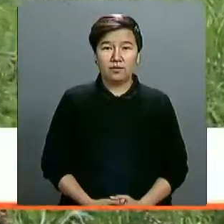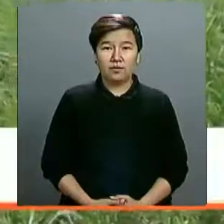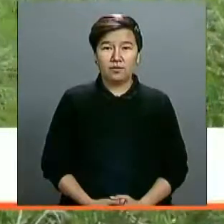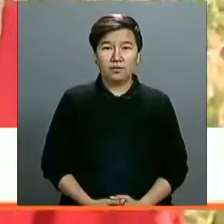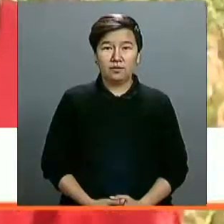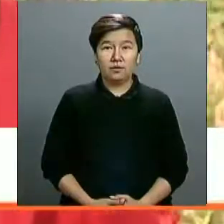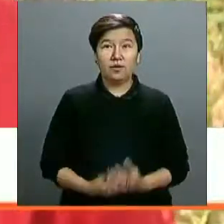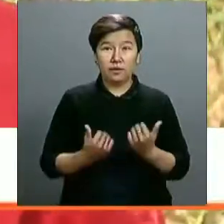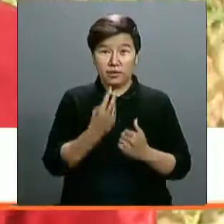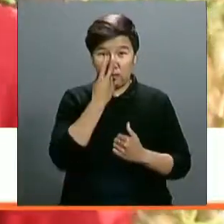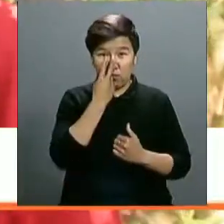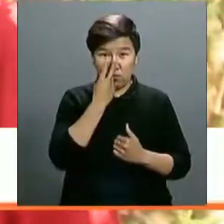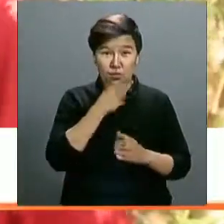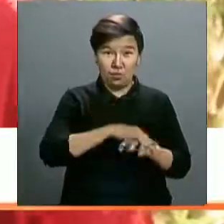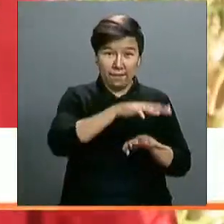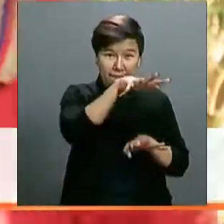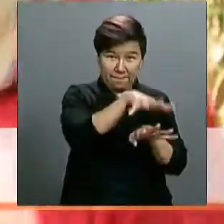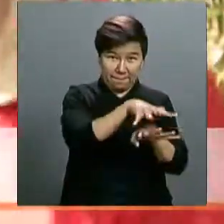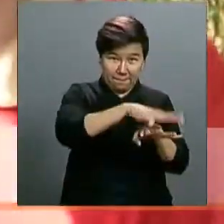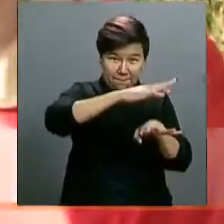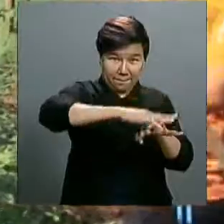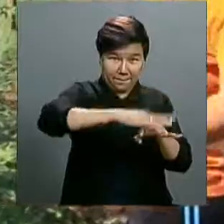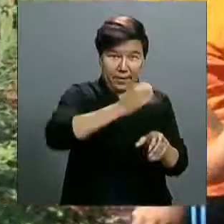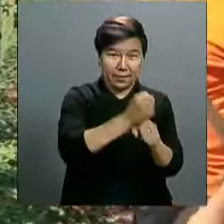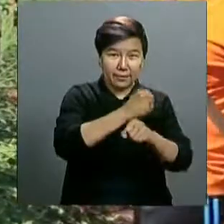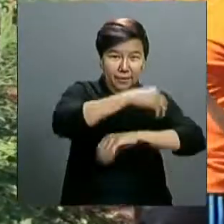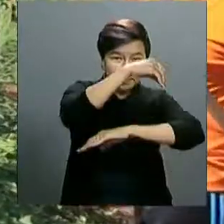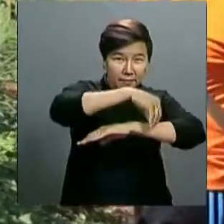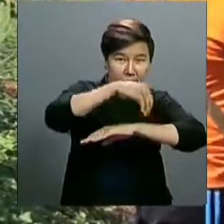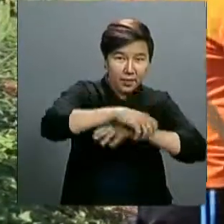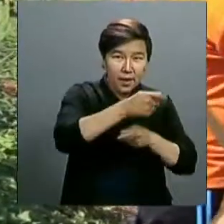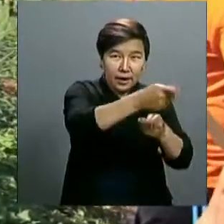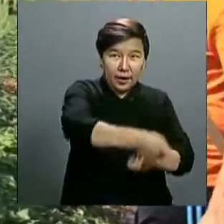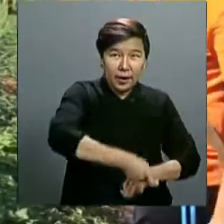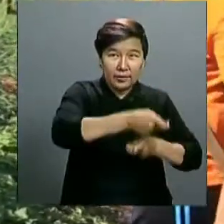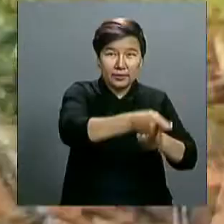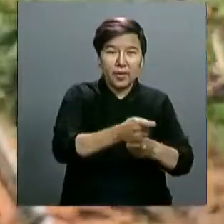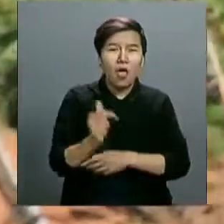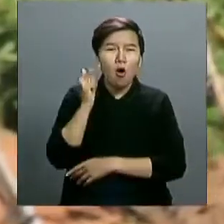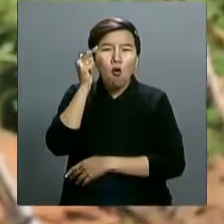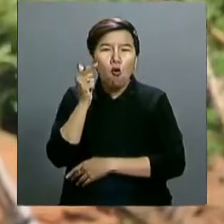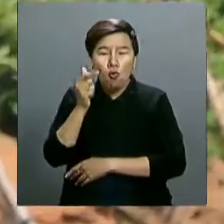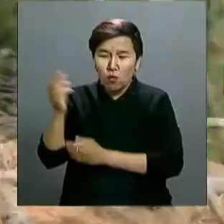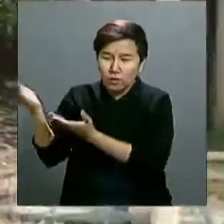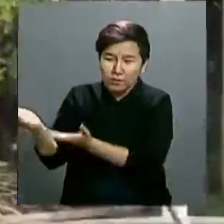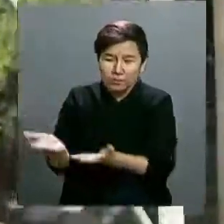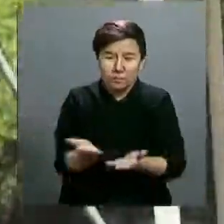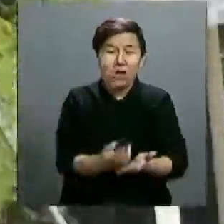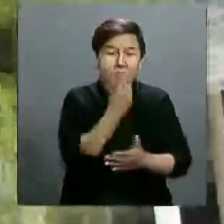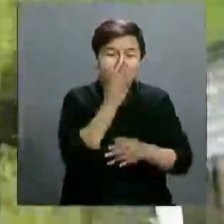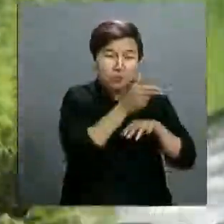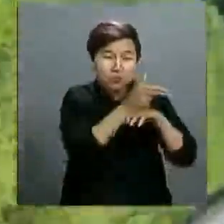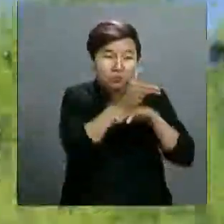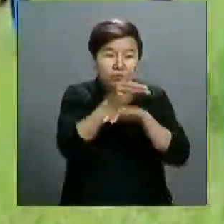นี่คือแปลงเกษตรของลุงชวยคาลุงได้พาเราไปเที่ยวชมสวนของลุงที่บ้านขุนแปะตำบลบ้านแปะอำเภอจอมทองจังหวั